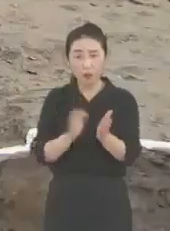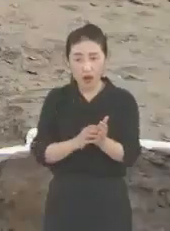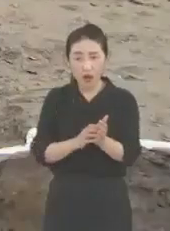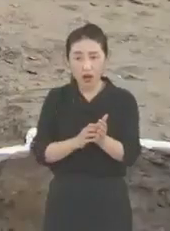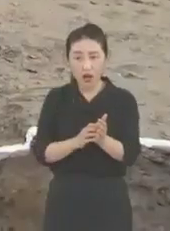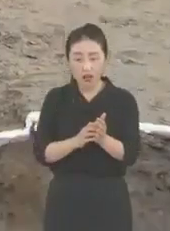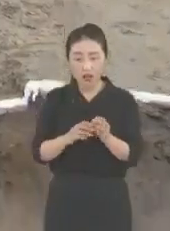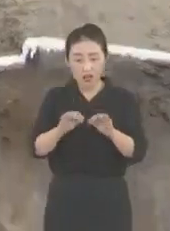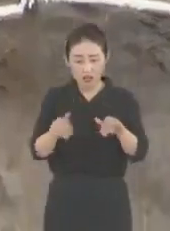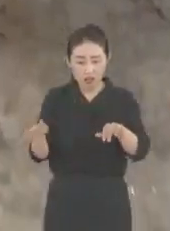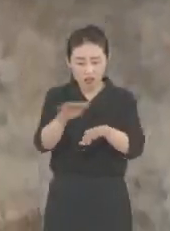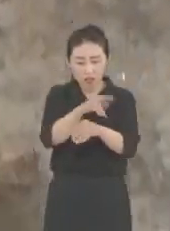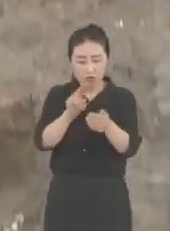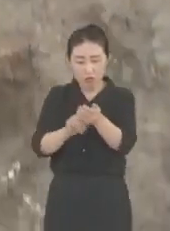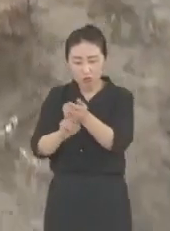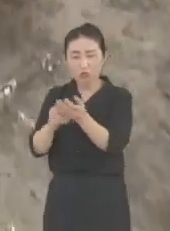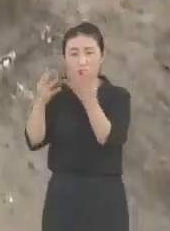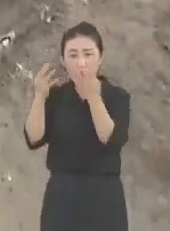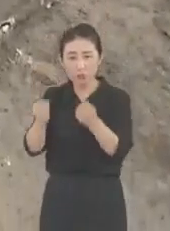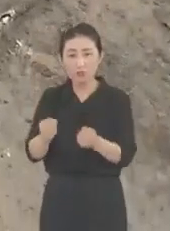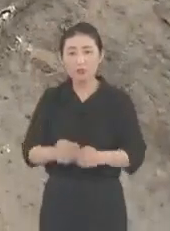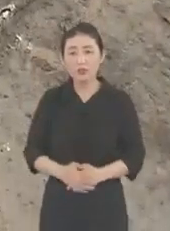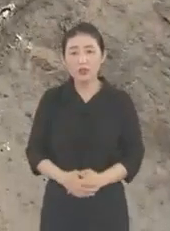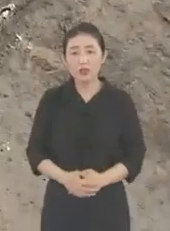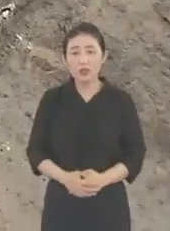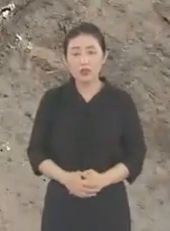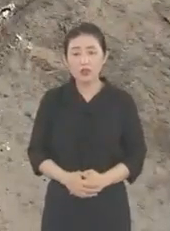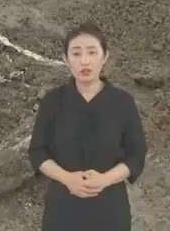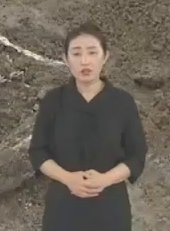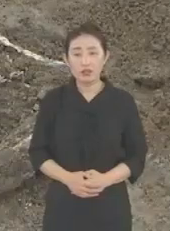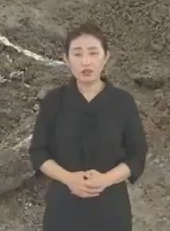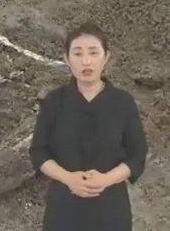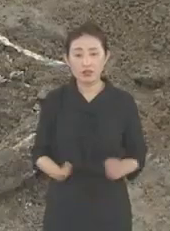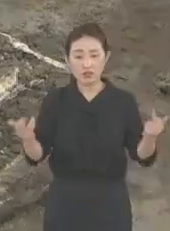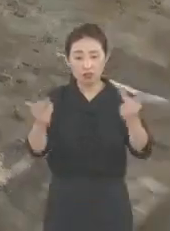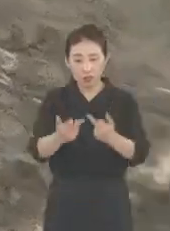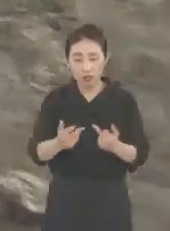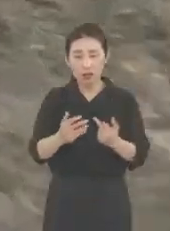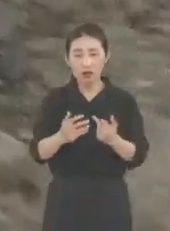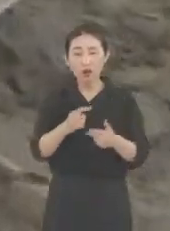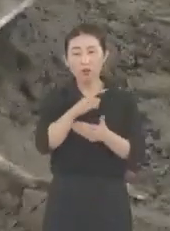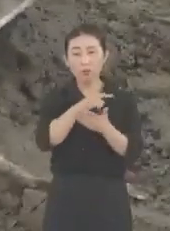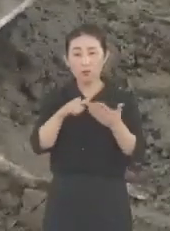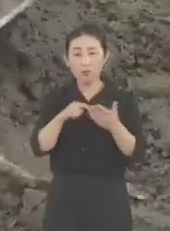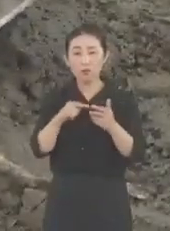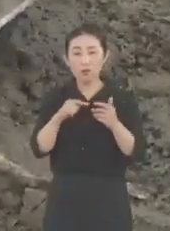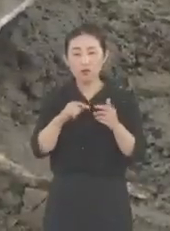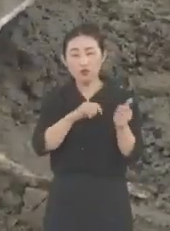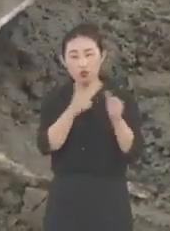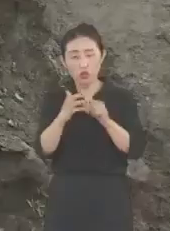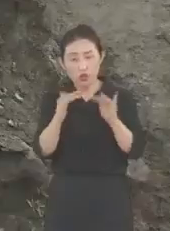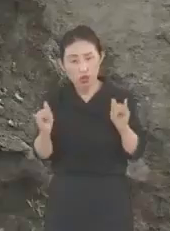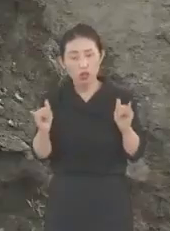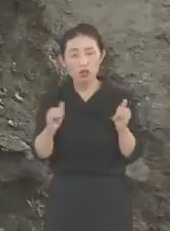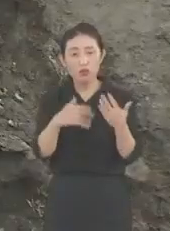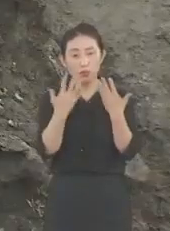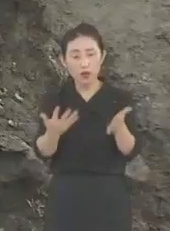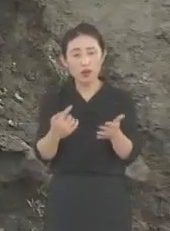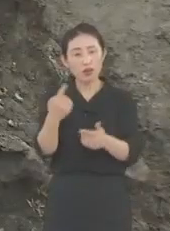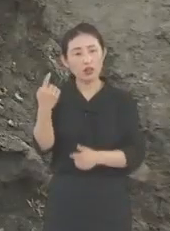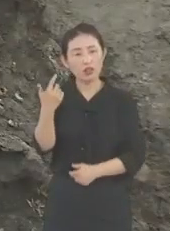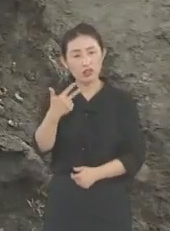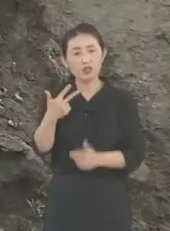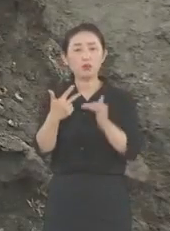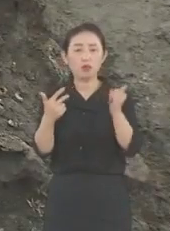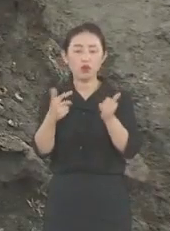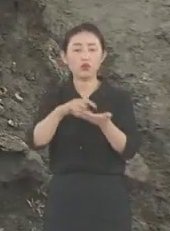아직 진실은 다 드러나지 못했습니다. 곤령골 민간인 희생자는 1,800명에서 많게는 7,000명까지 이를